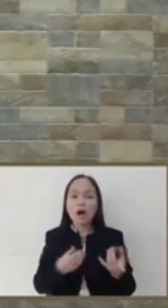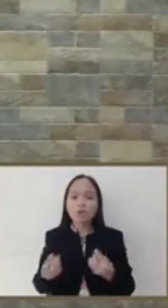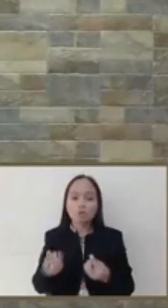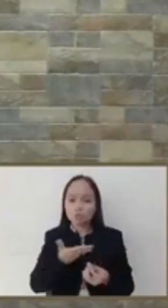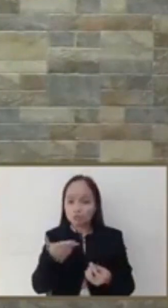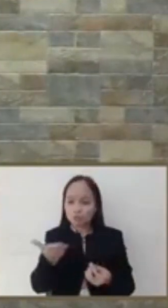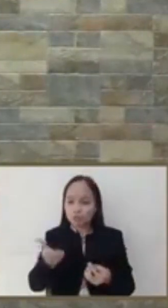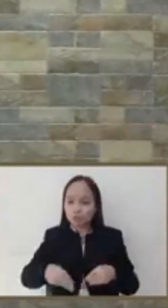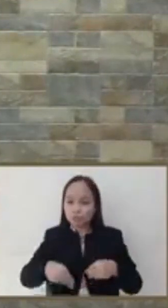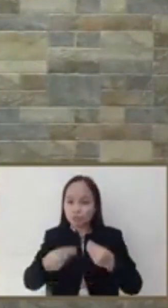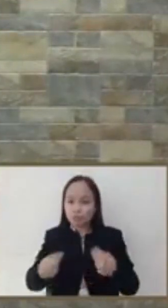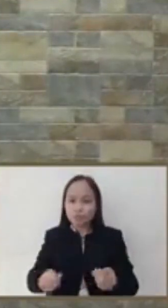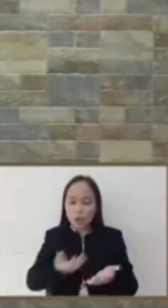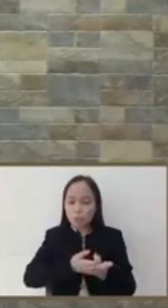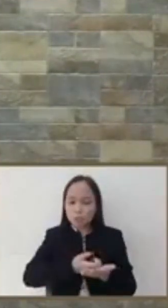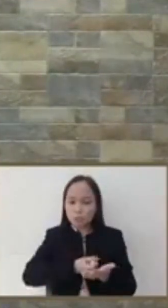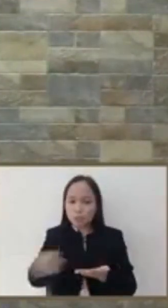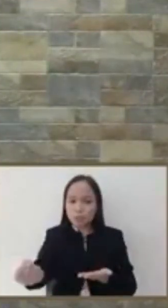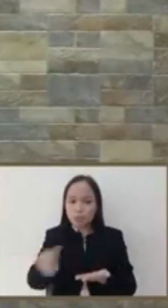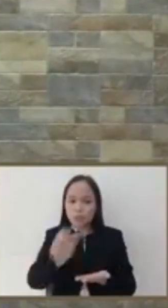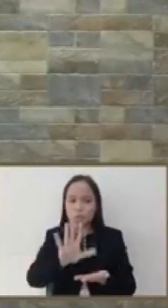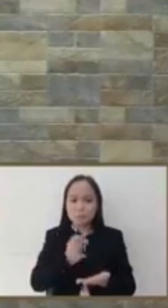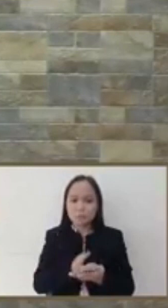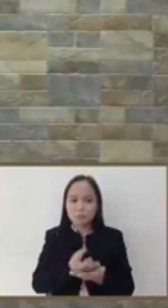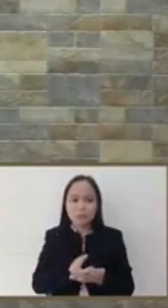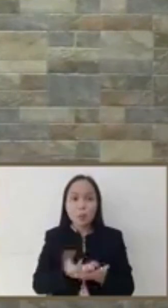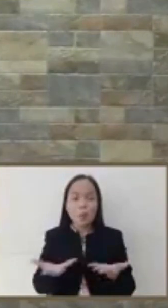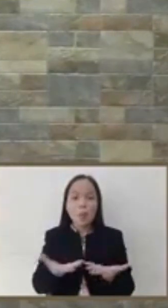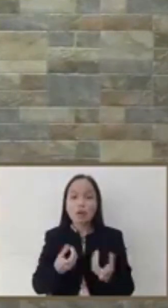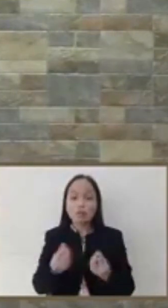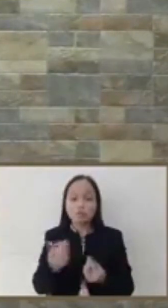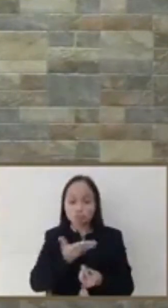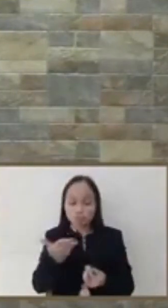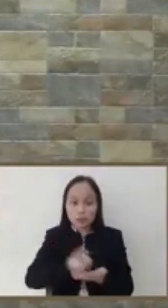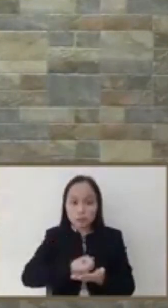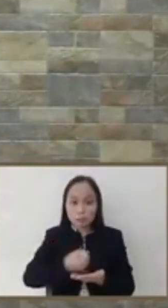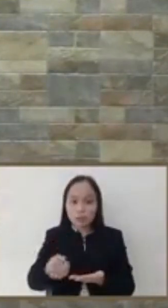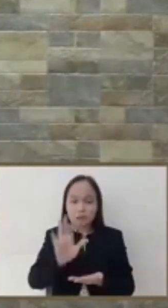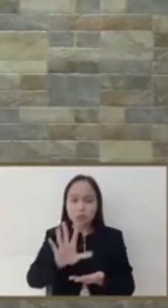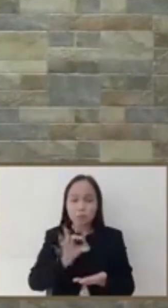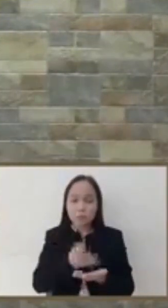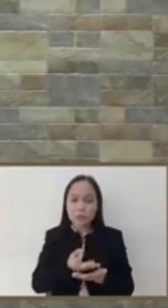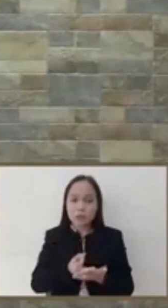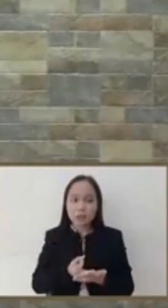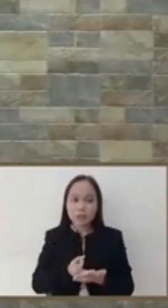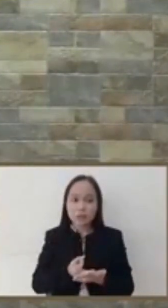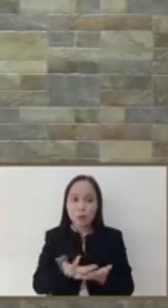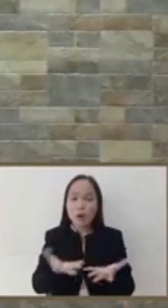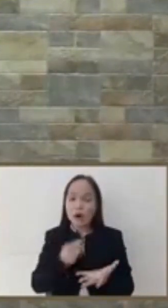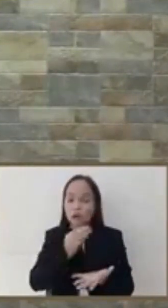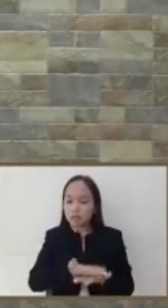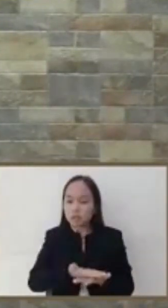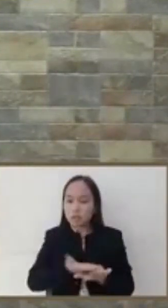money? Where are you spending your money? Where are you investing your money? Your treasure